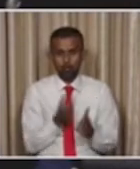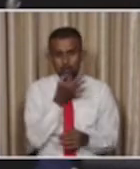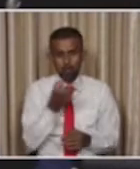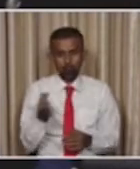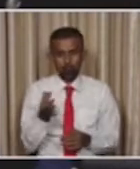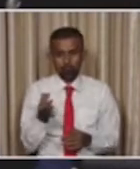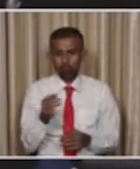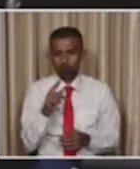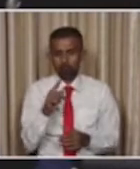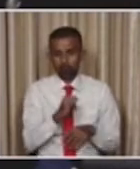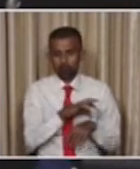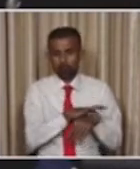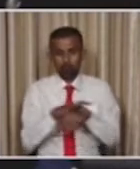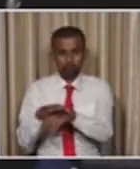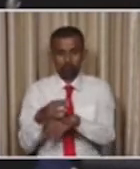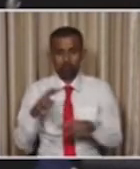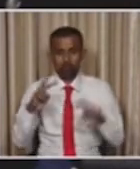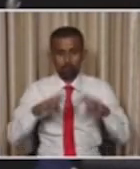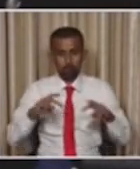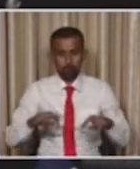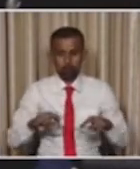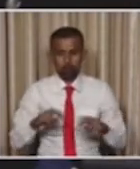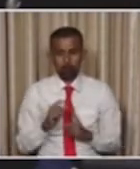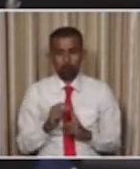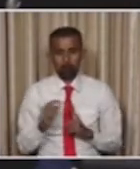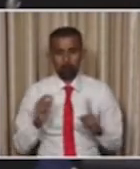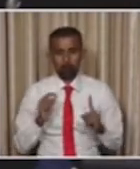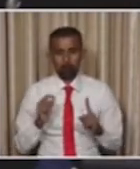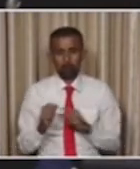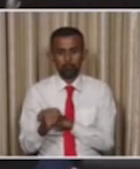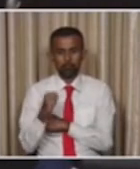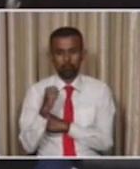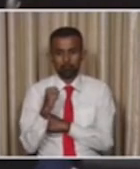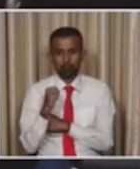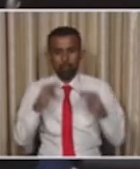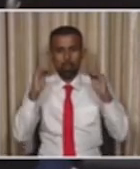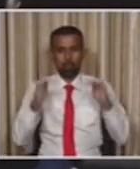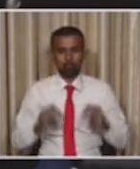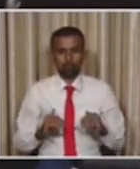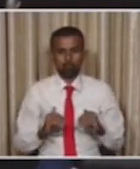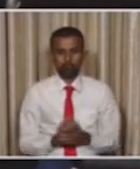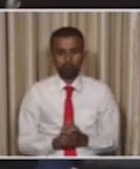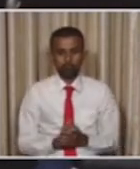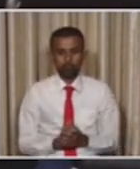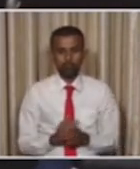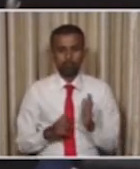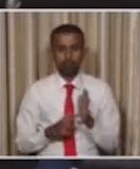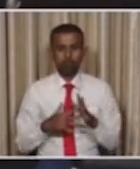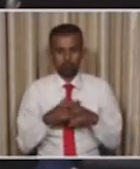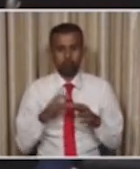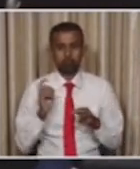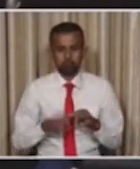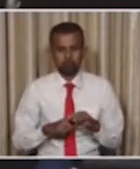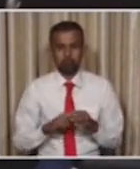කරලා චූදිතයක් විදියට ගෙනල්ලා විමර්ශනයක් කරනවා නම් මේ පාර්ලිමේන්තුවේ බලය තමයි එතන හැල්ලු වෙන්නේ. ඉතින් මෙතන නීතිමය ප්‍රශ්නයක්